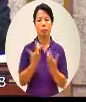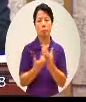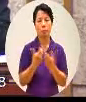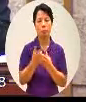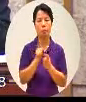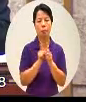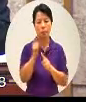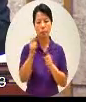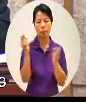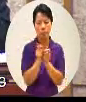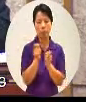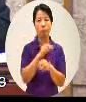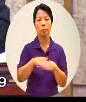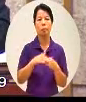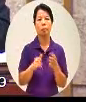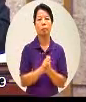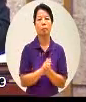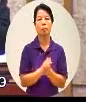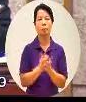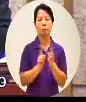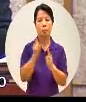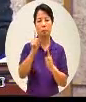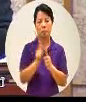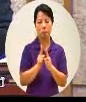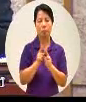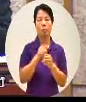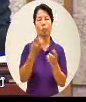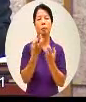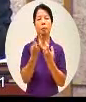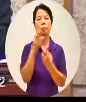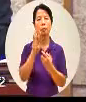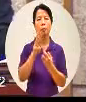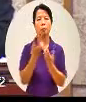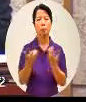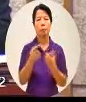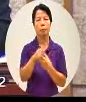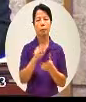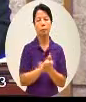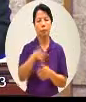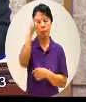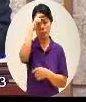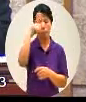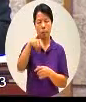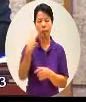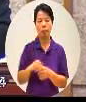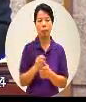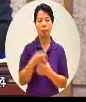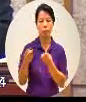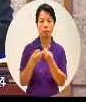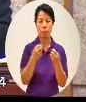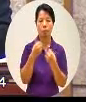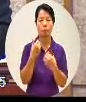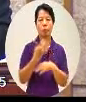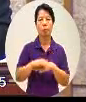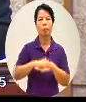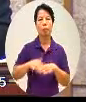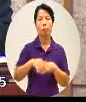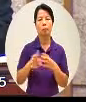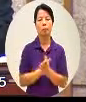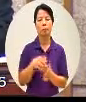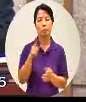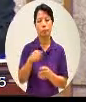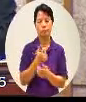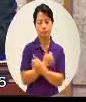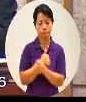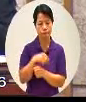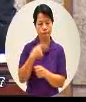定要缩小。所以缩小的期待目标是在三分以内。 嗯。 哦，所以这个他们下午会再做进一步的讨论，甚至呢会试模拟。所以这个